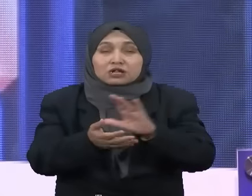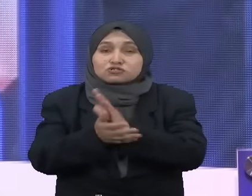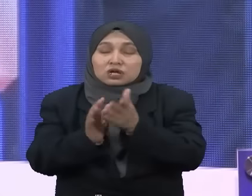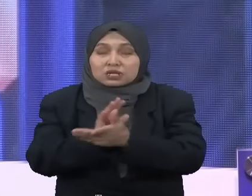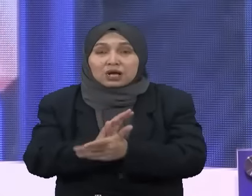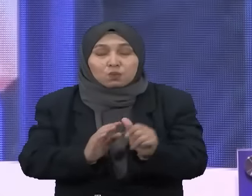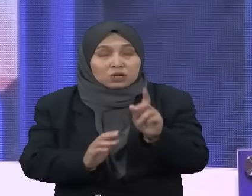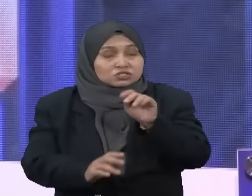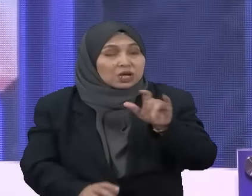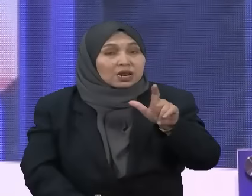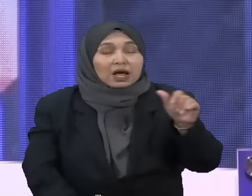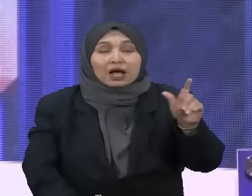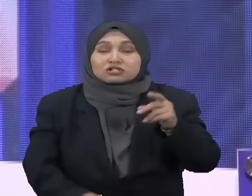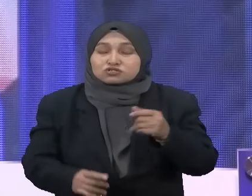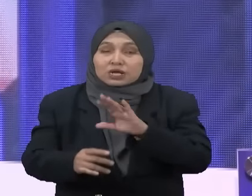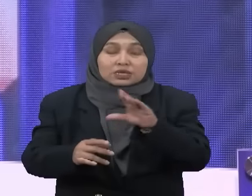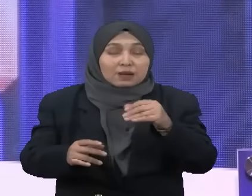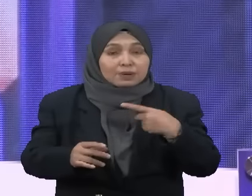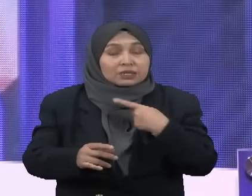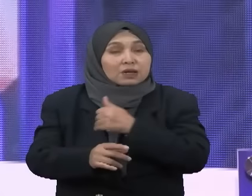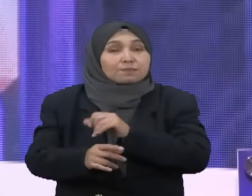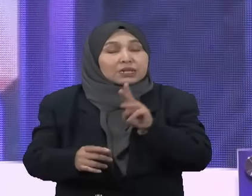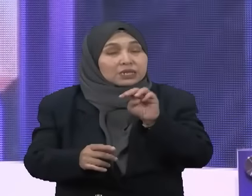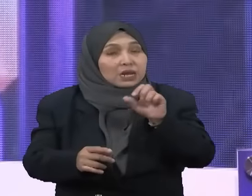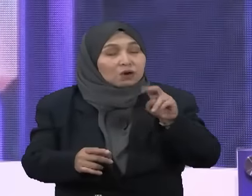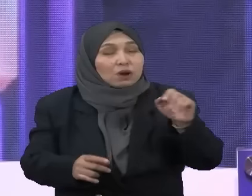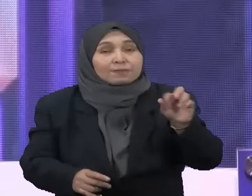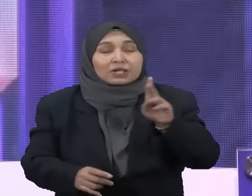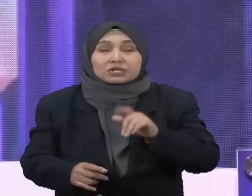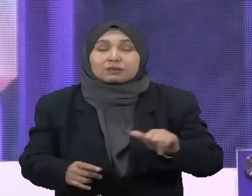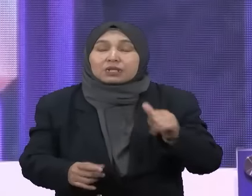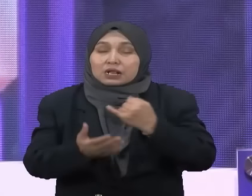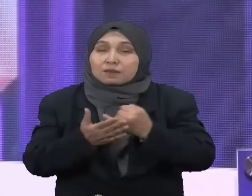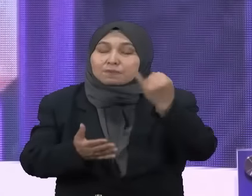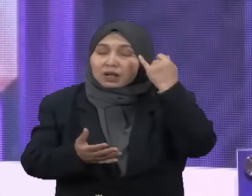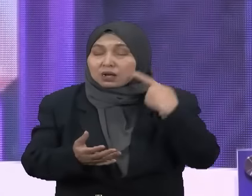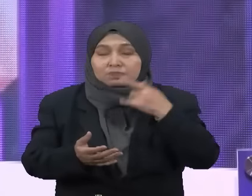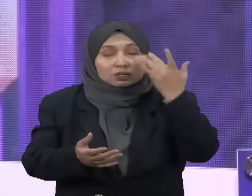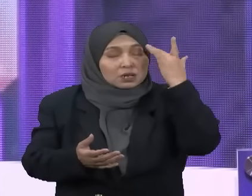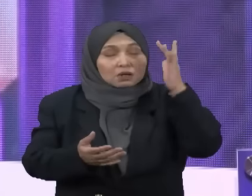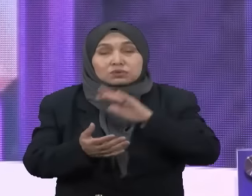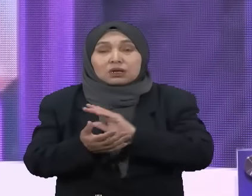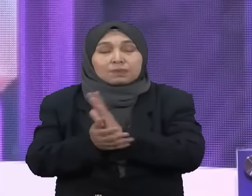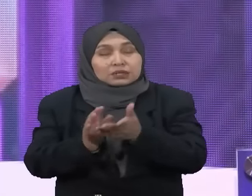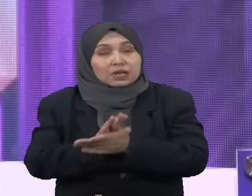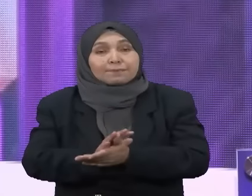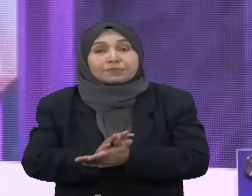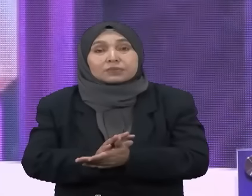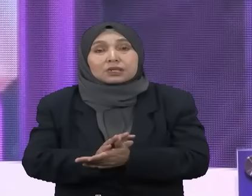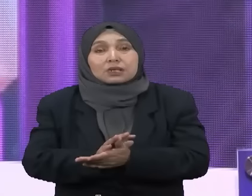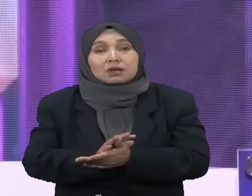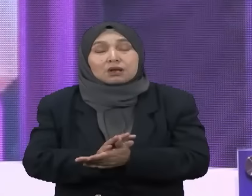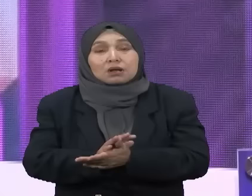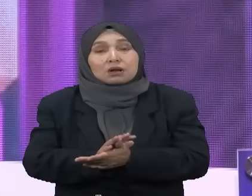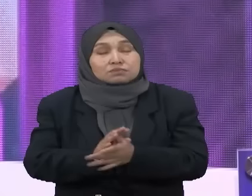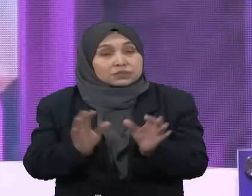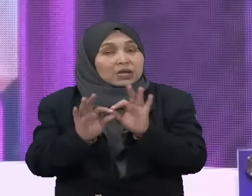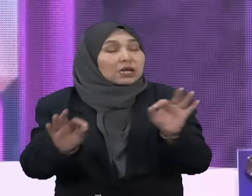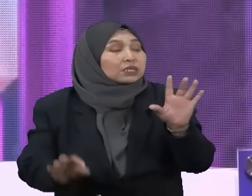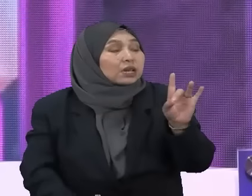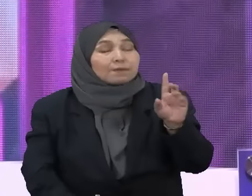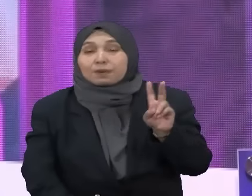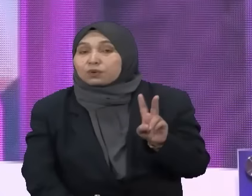wa jala'a ahzanina wa dhahaba humumina rabbi zidina ilma warzuqna fahma. Ayat yang